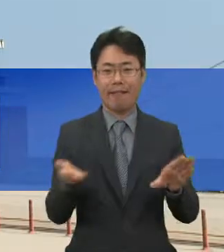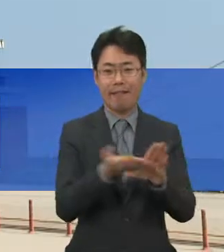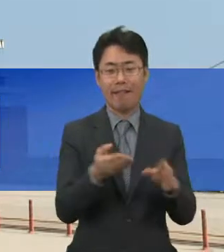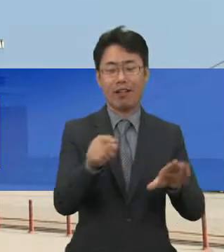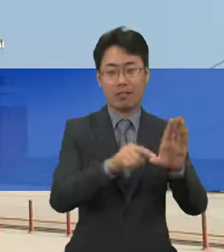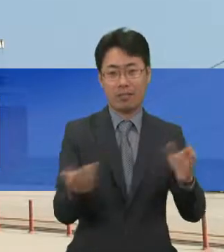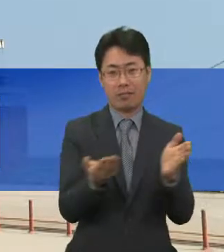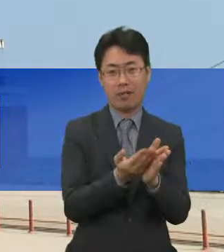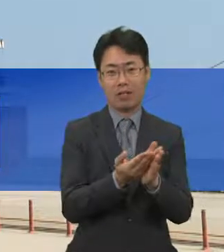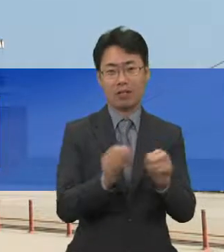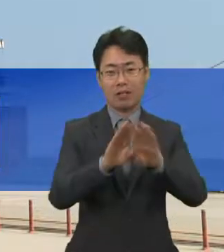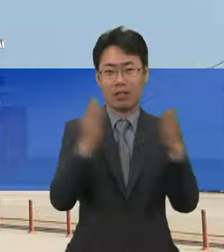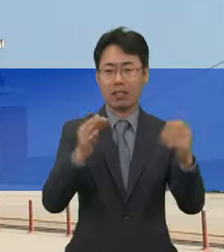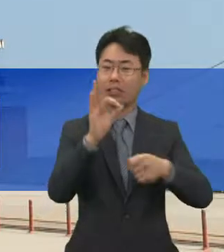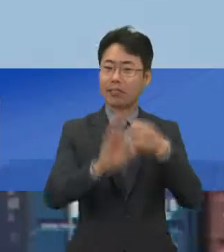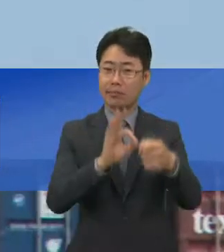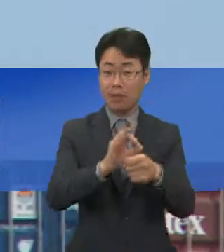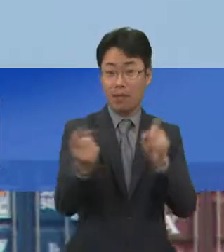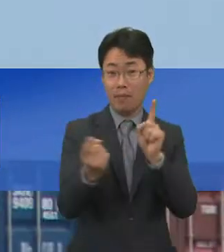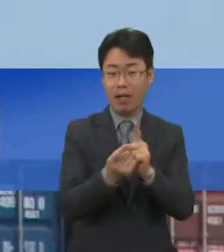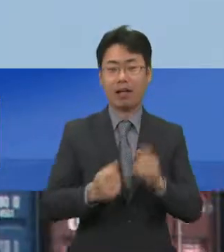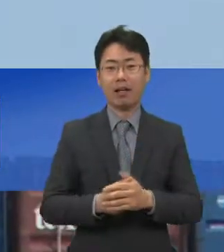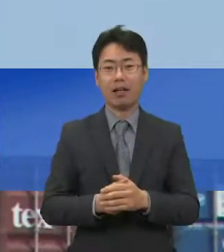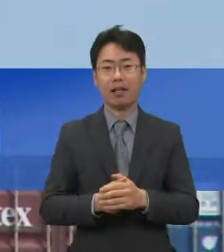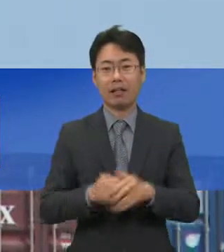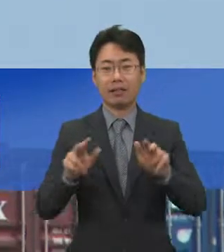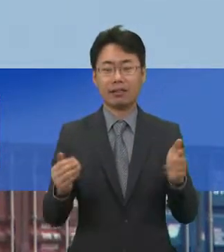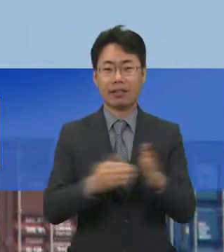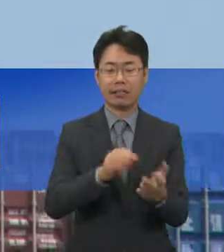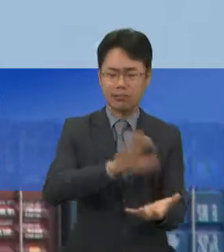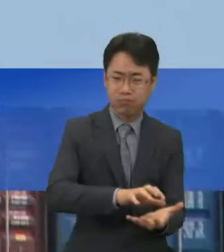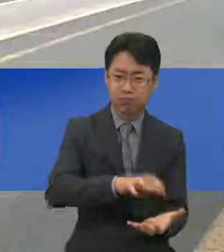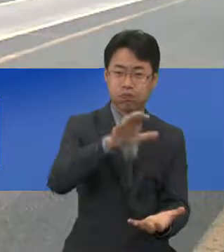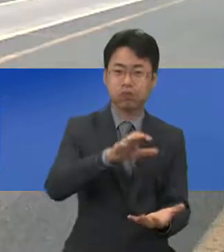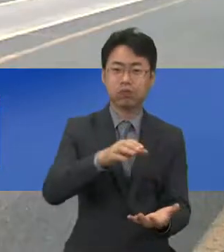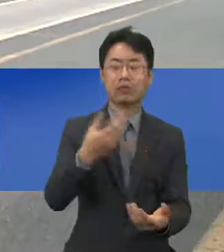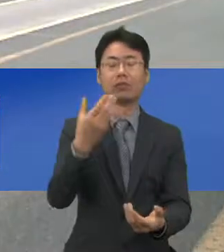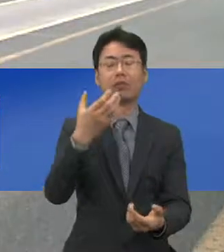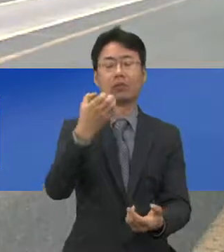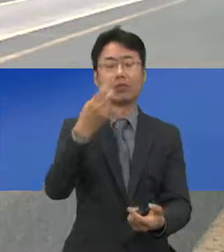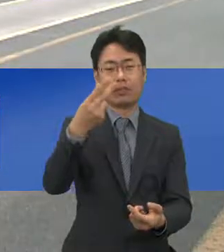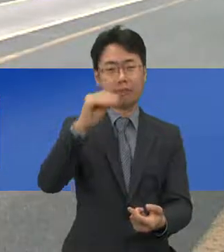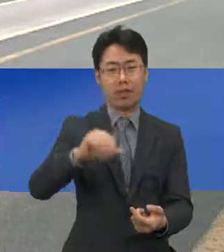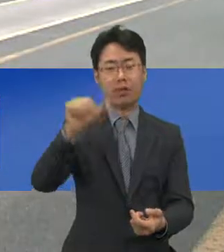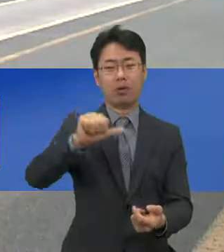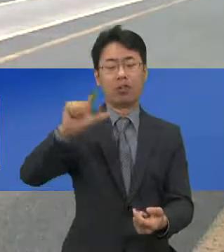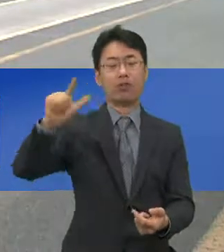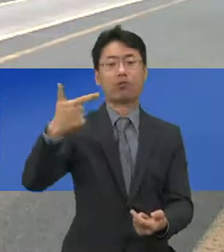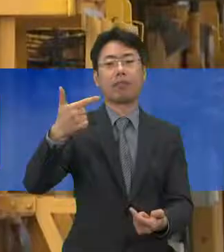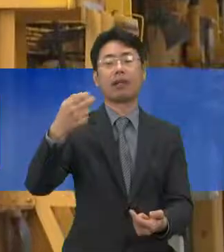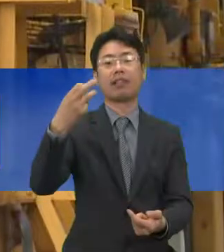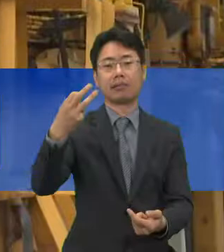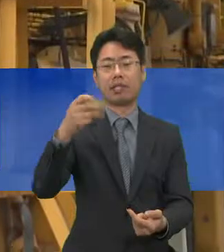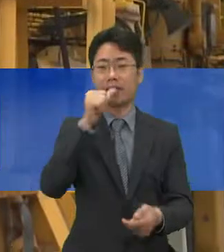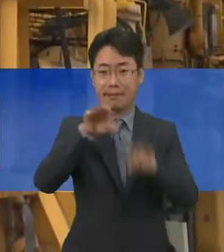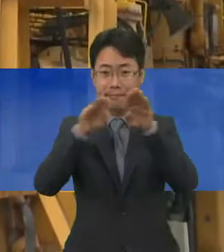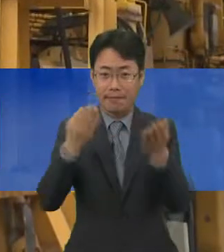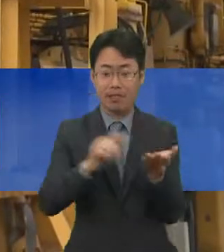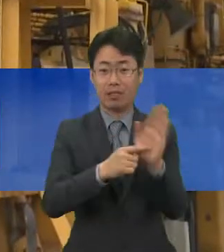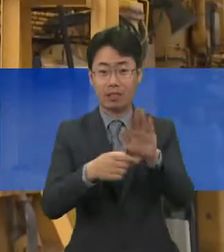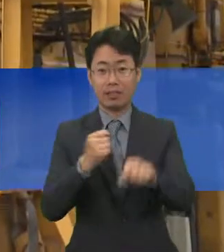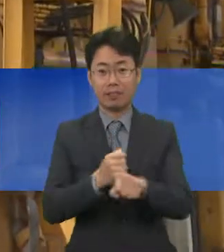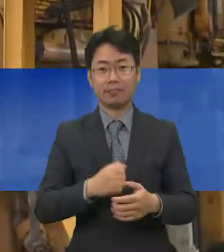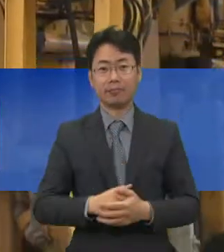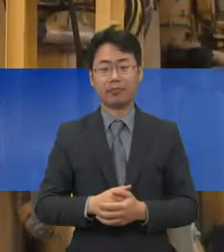포항 영일만항이 올해로 개장 10년째를 맞이했습니다. 지금까지의 누적 물동량은 92만 5,613TU인